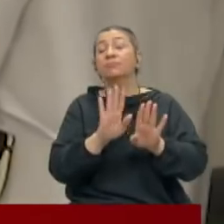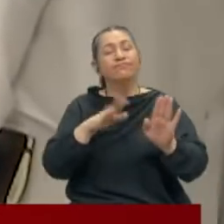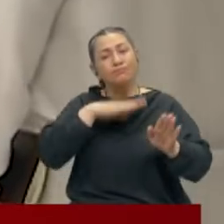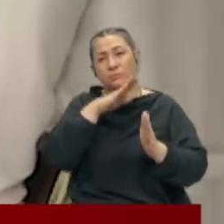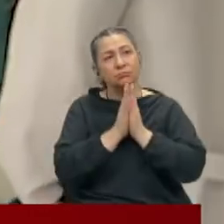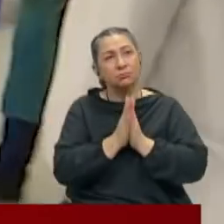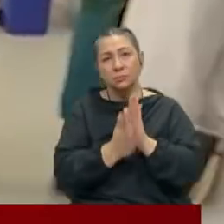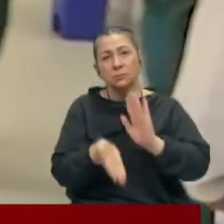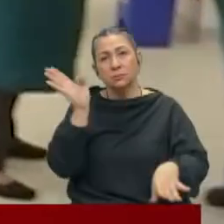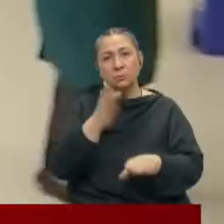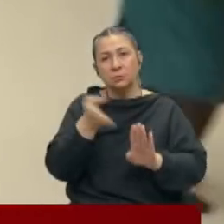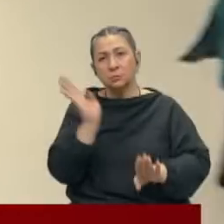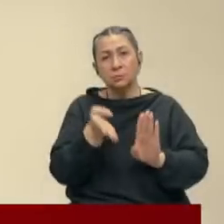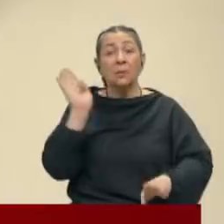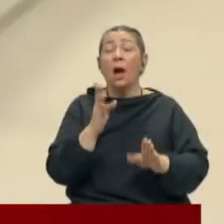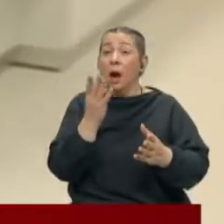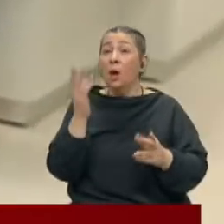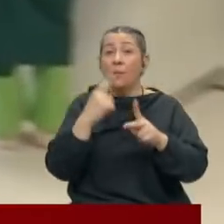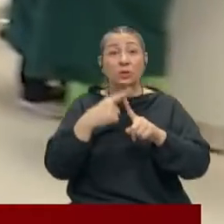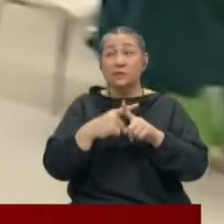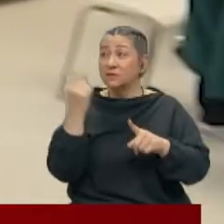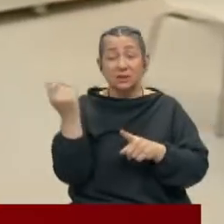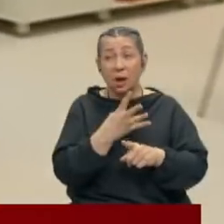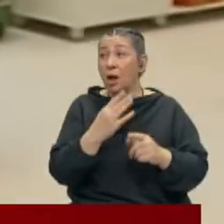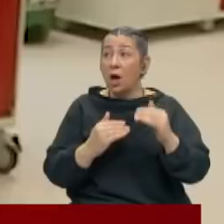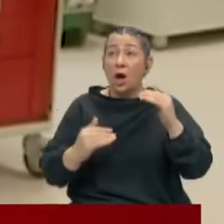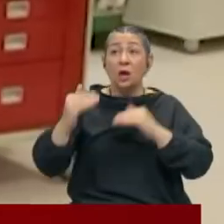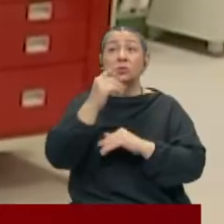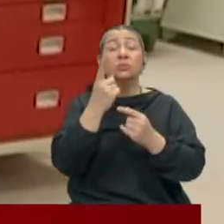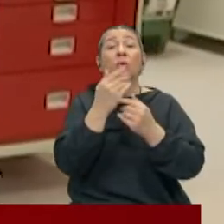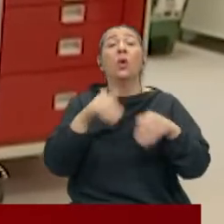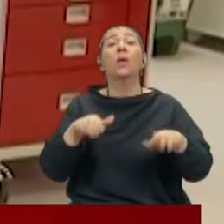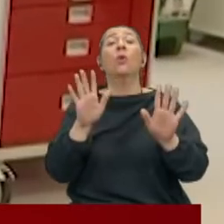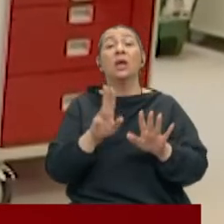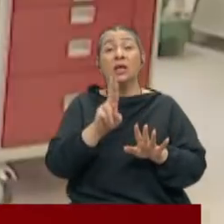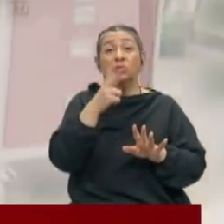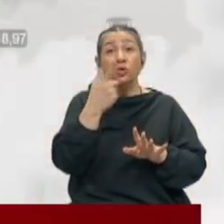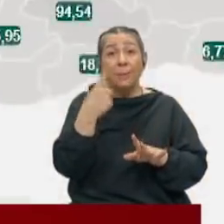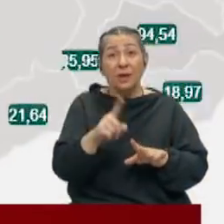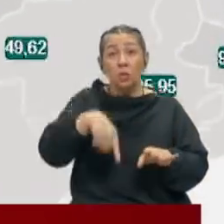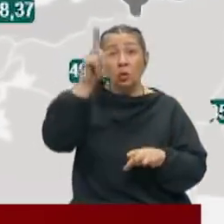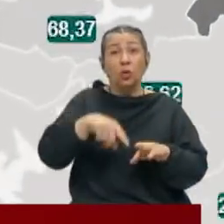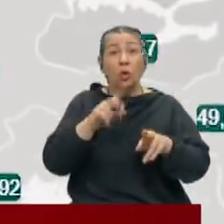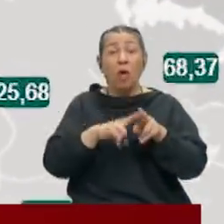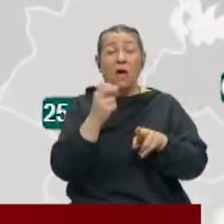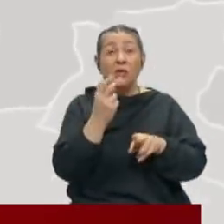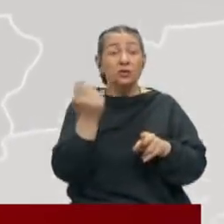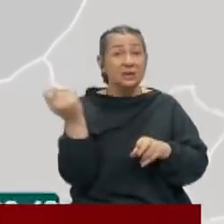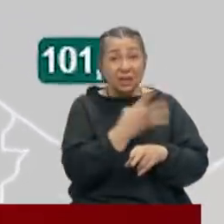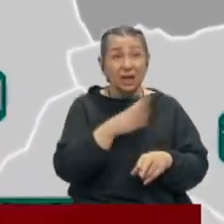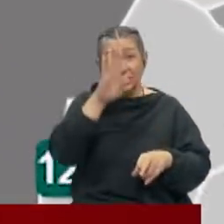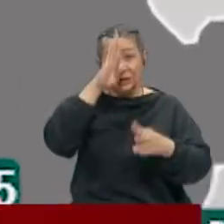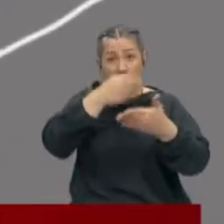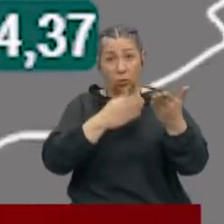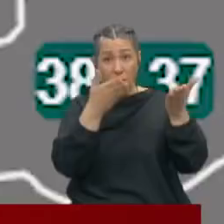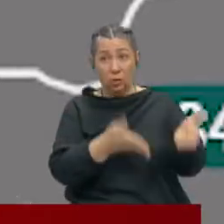çevrilmek zorunda kalıyor. Ama vaka sayılarında artış bir türlü önlenemiyor. 73 bine dayanan günlük vaka sayılarının yarısı